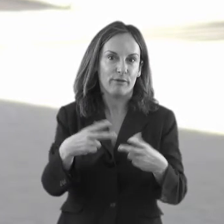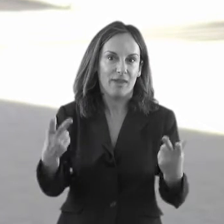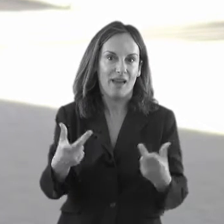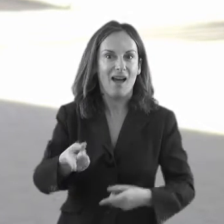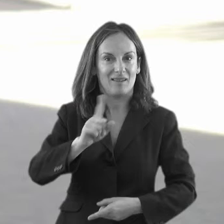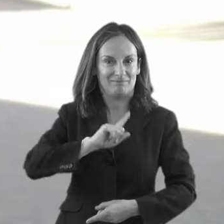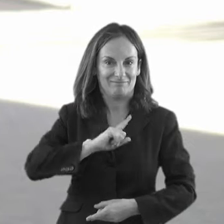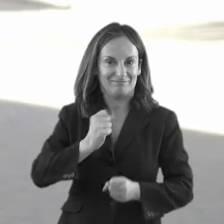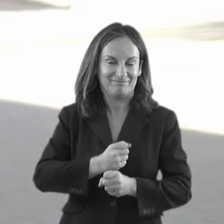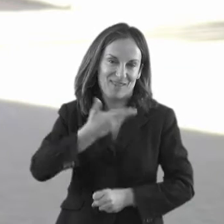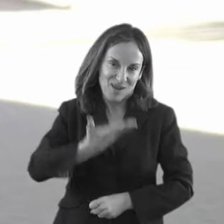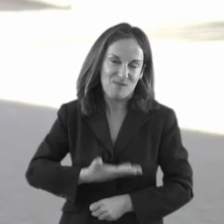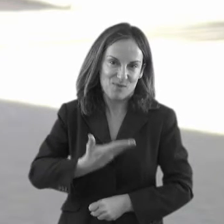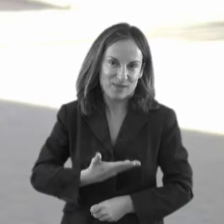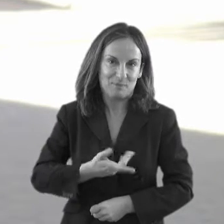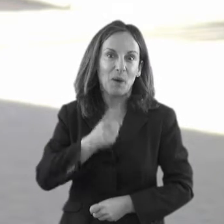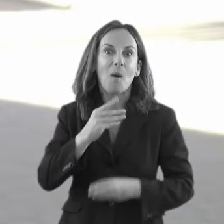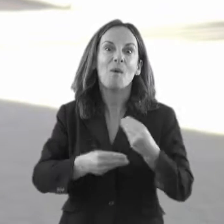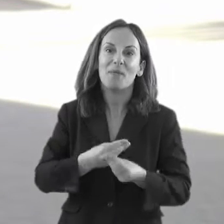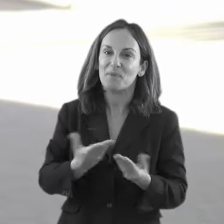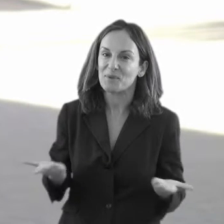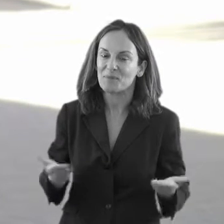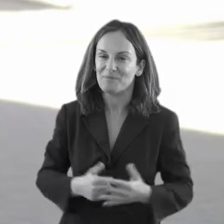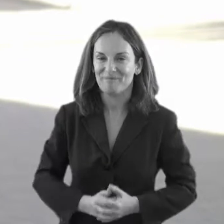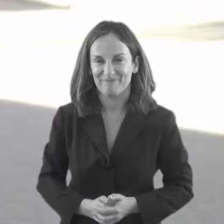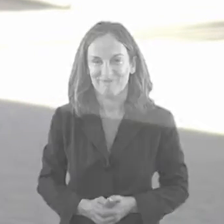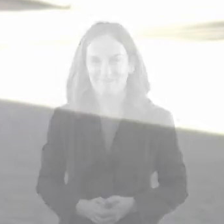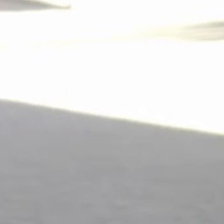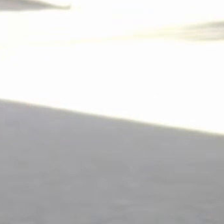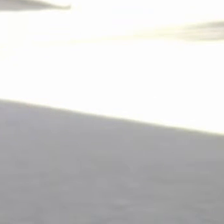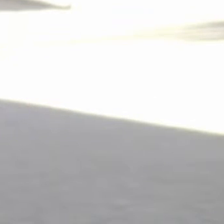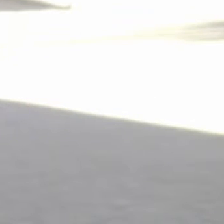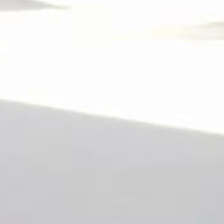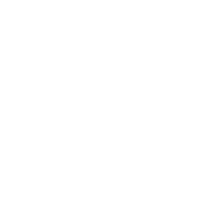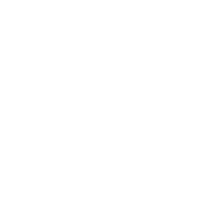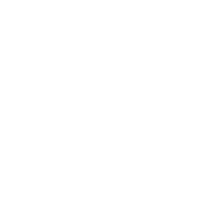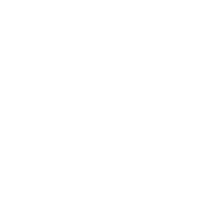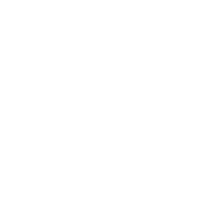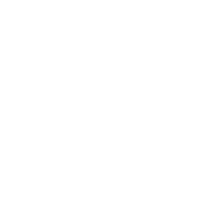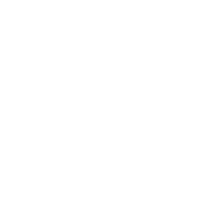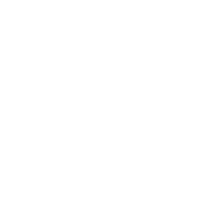transmetem alguna cosa nova a la societat que valori la nostra feina.